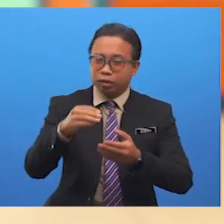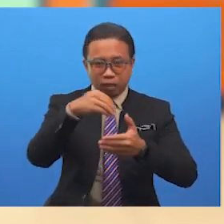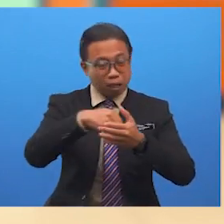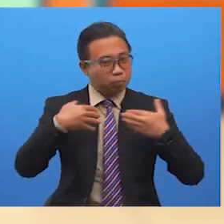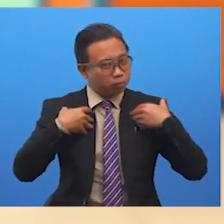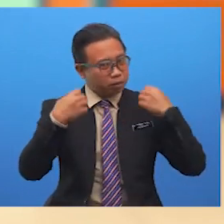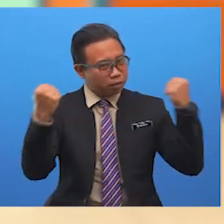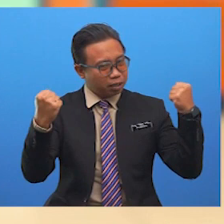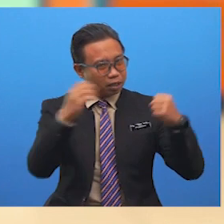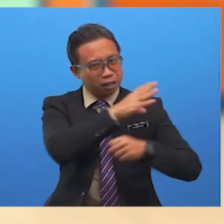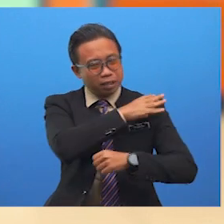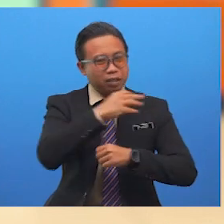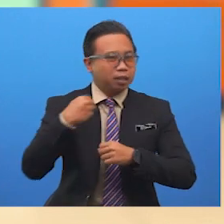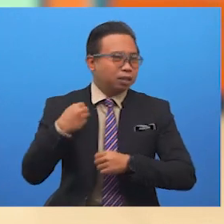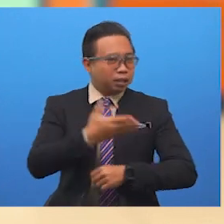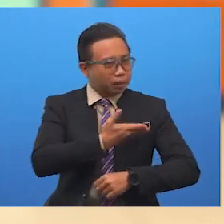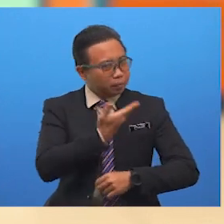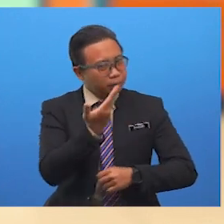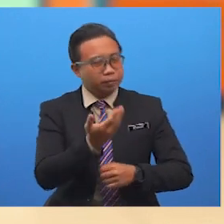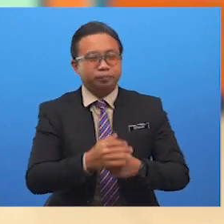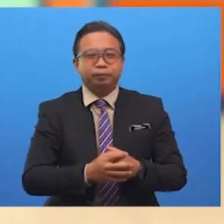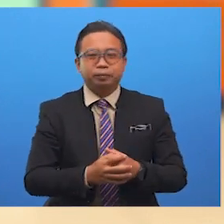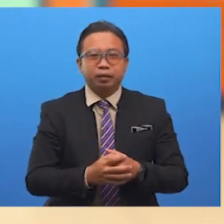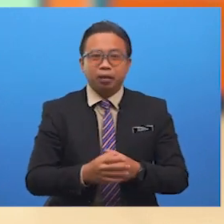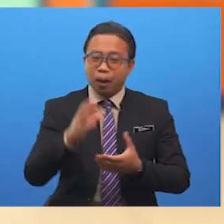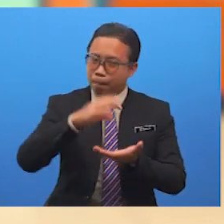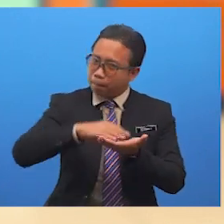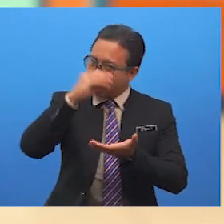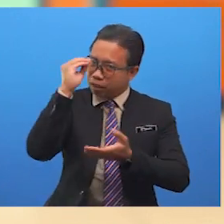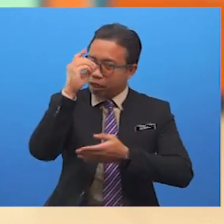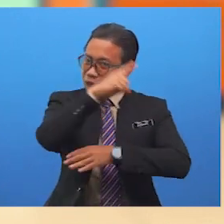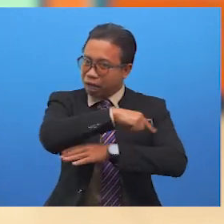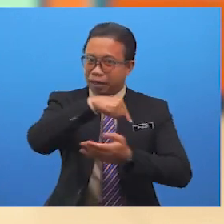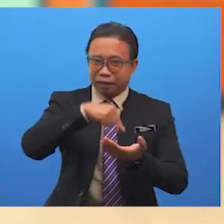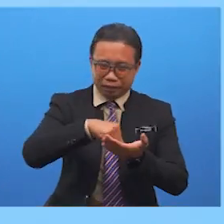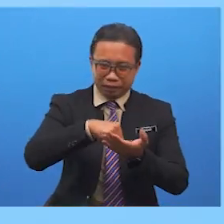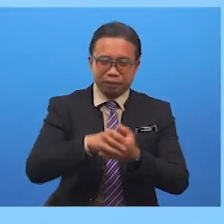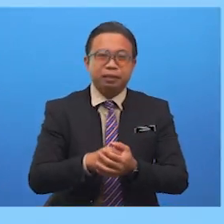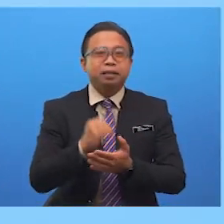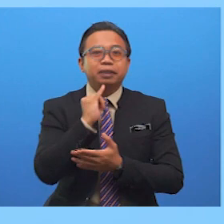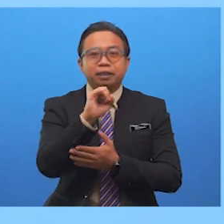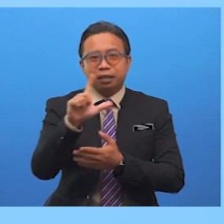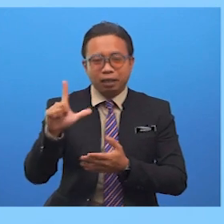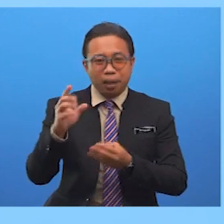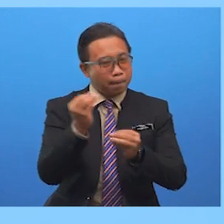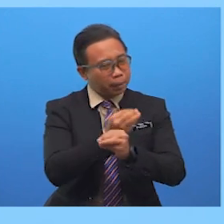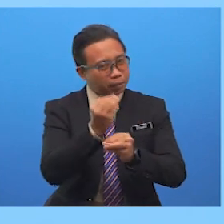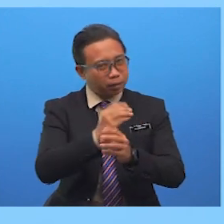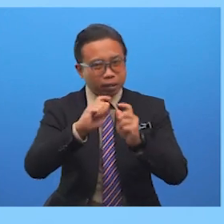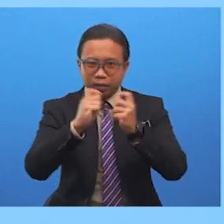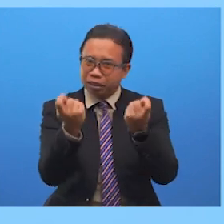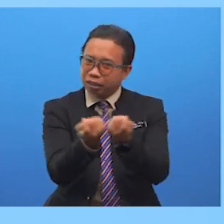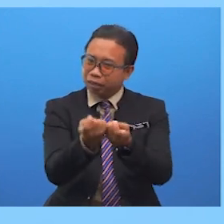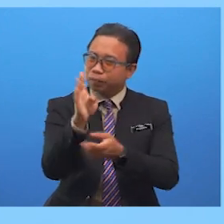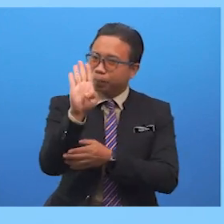keadaan sehat dan ceria sesi pembelajaran kita pada hari ini ialah matematik